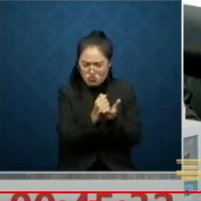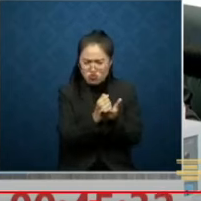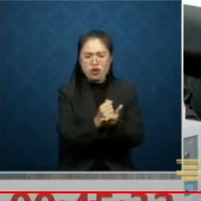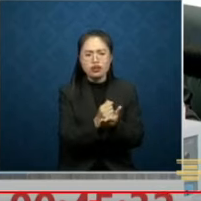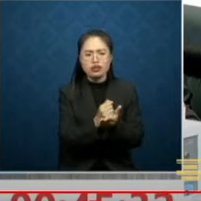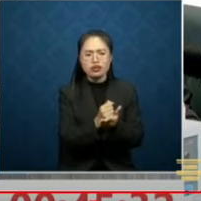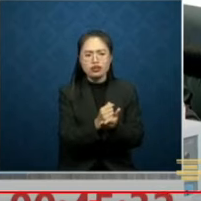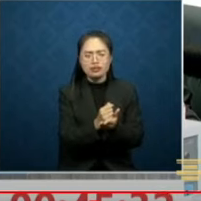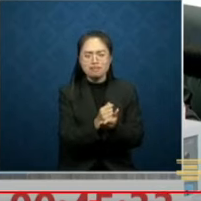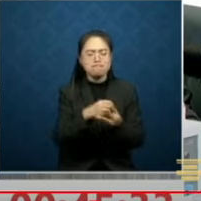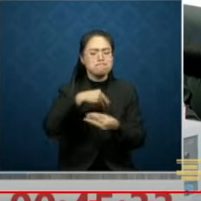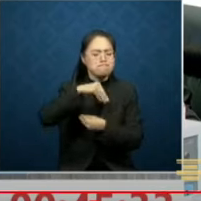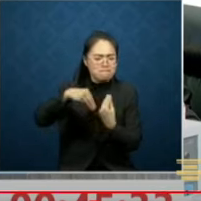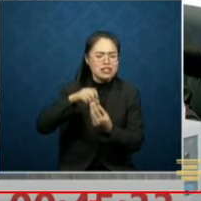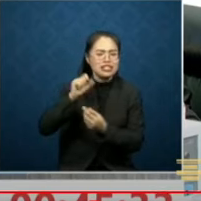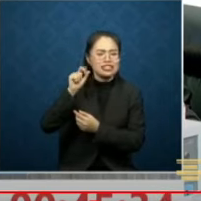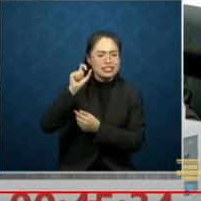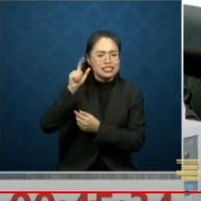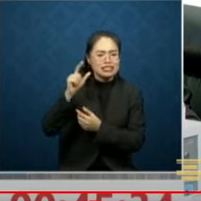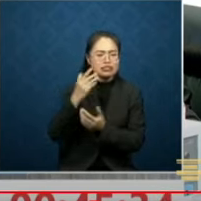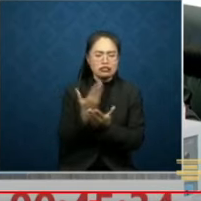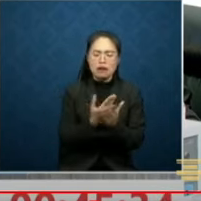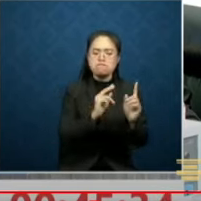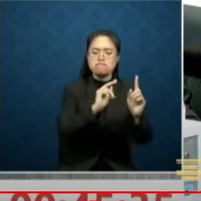ต้องกระตุ้นเศรษฐกิจครั้ง